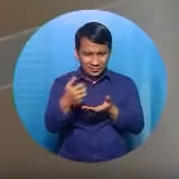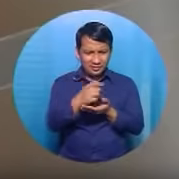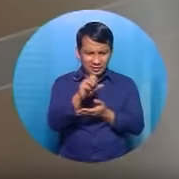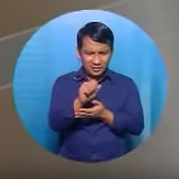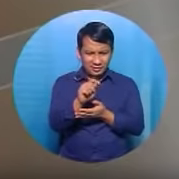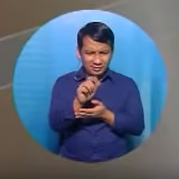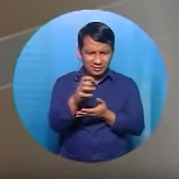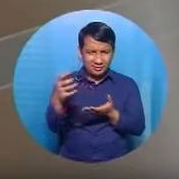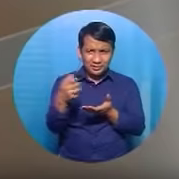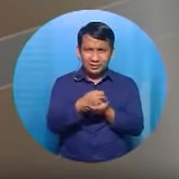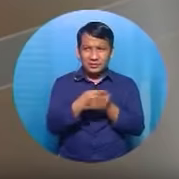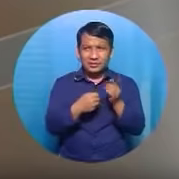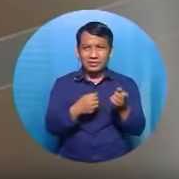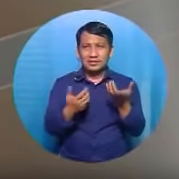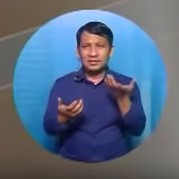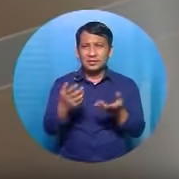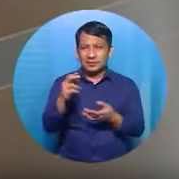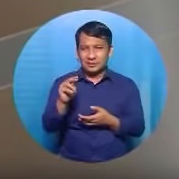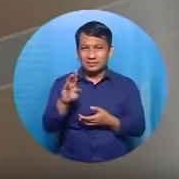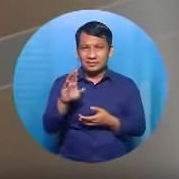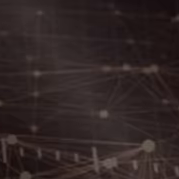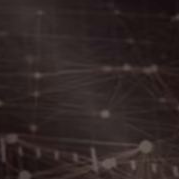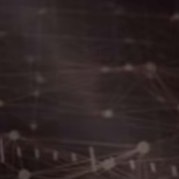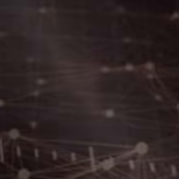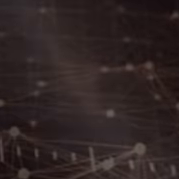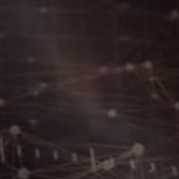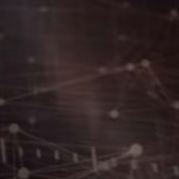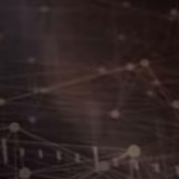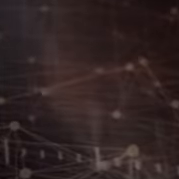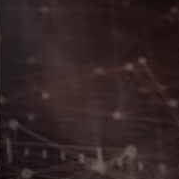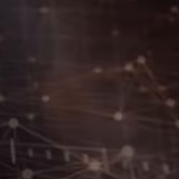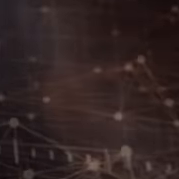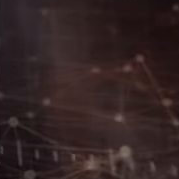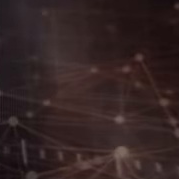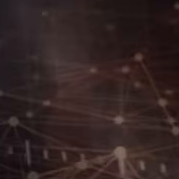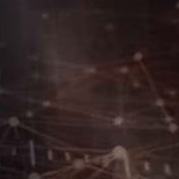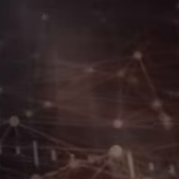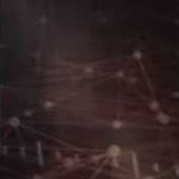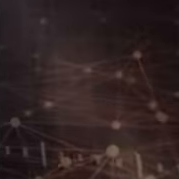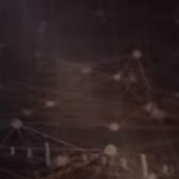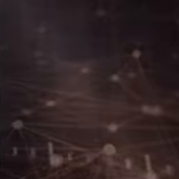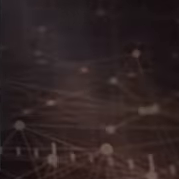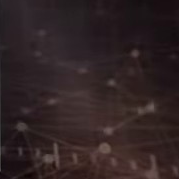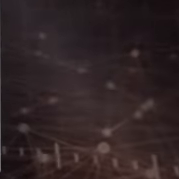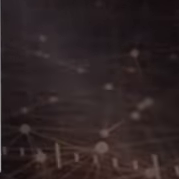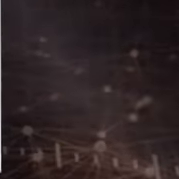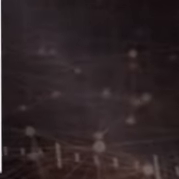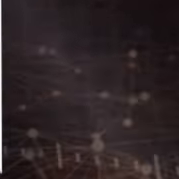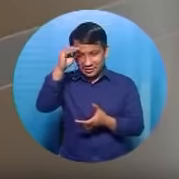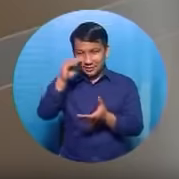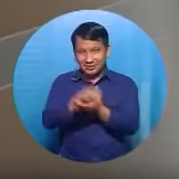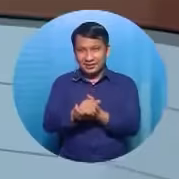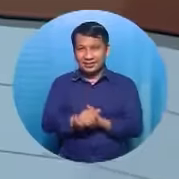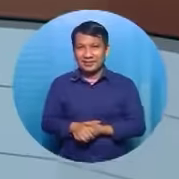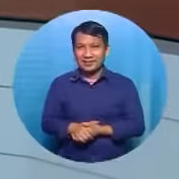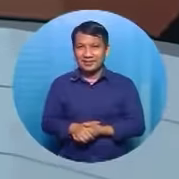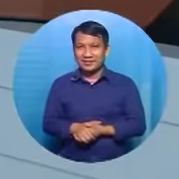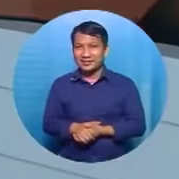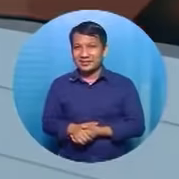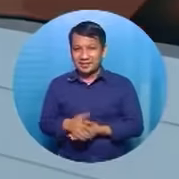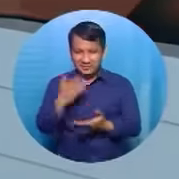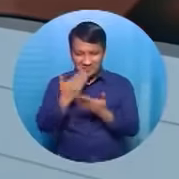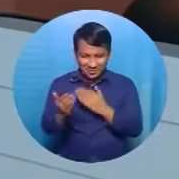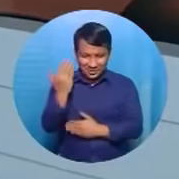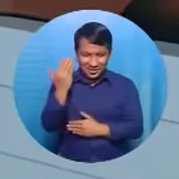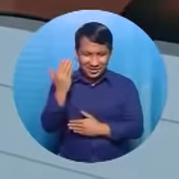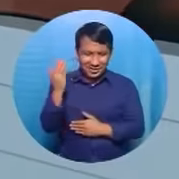Opo. Ah, okay. Sige. Sandali lang po, mama. Kausapin natin ngayon si Corporal Perry Pescante, si Mr. Sir Perry,